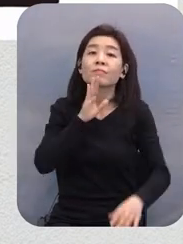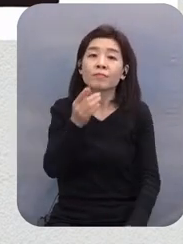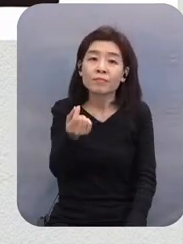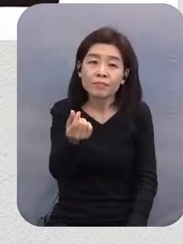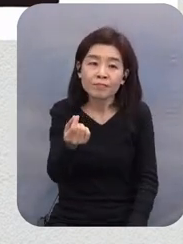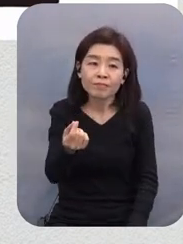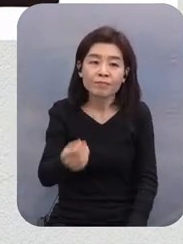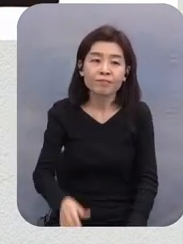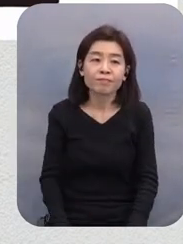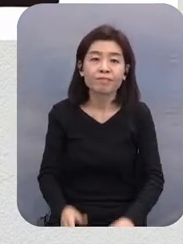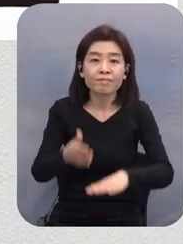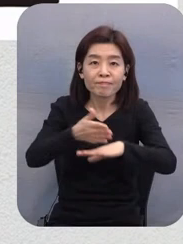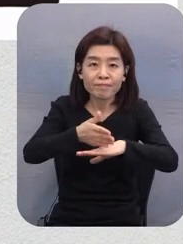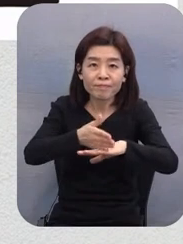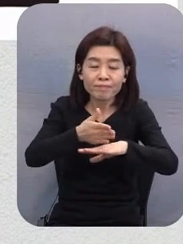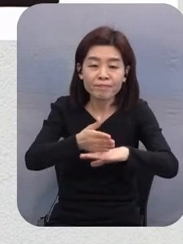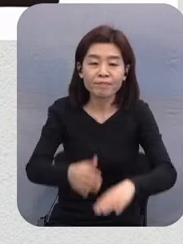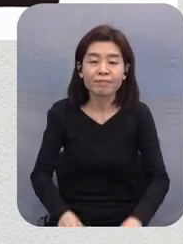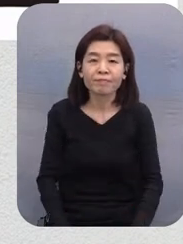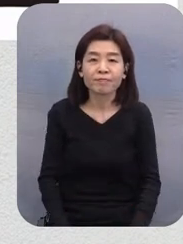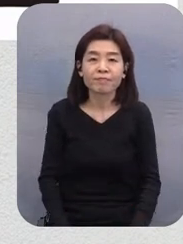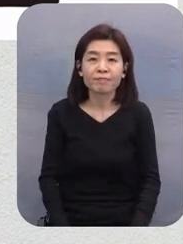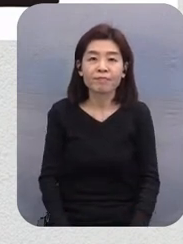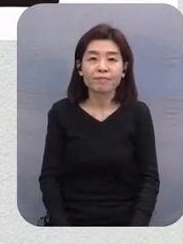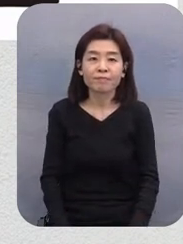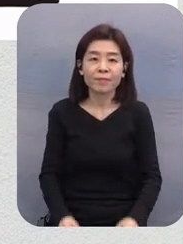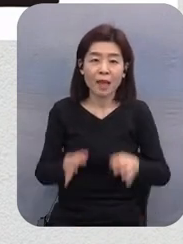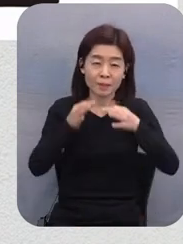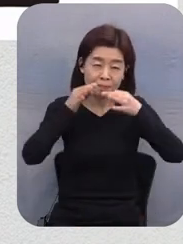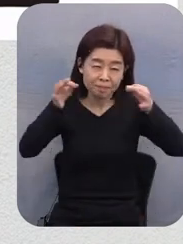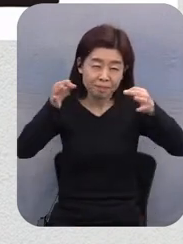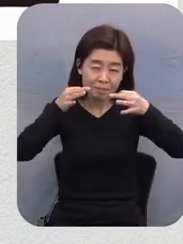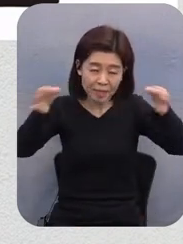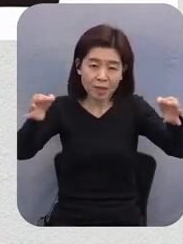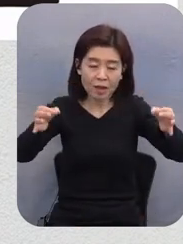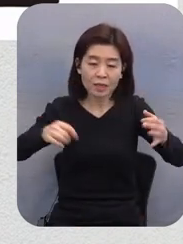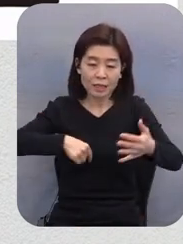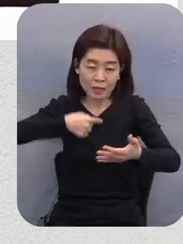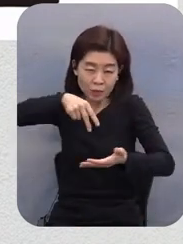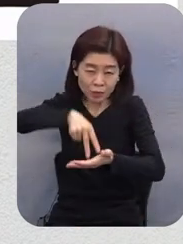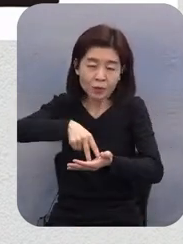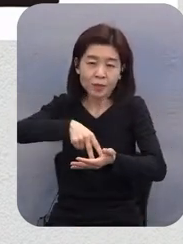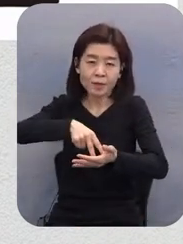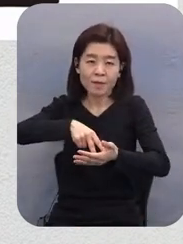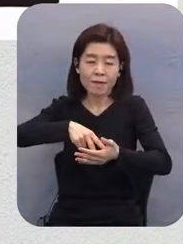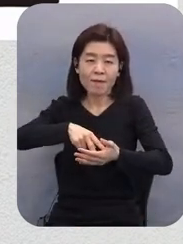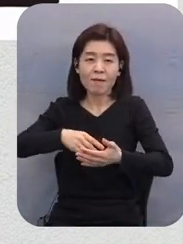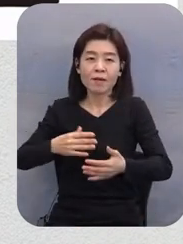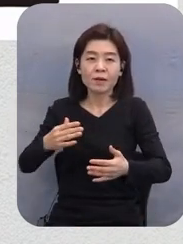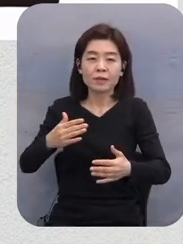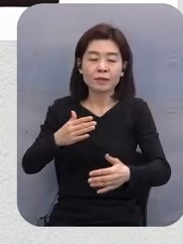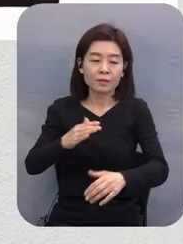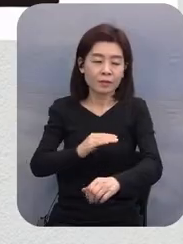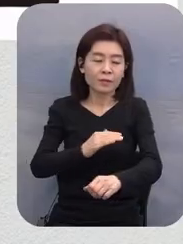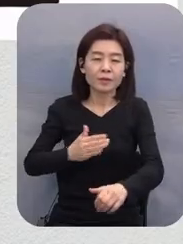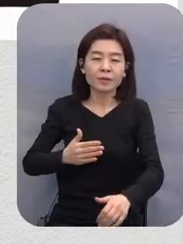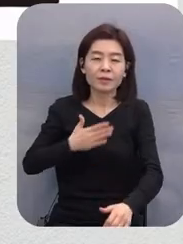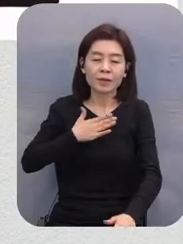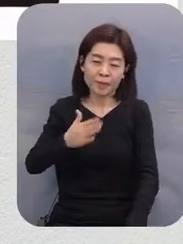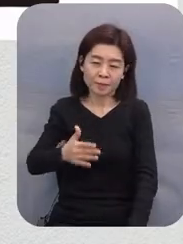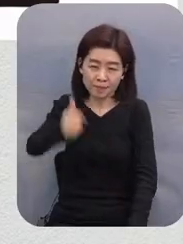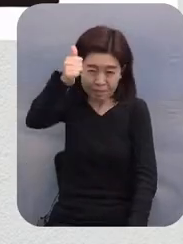고맙습니다. 시작 전에 우리 함성으로 우리의 자주의 기세를 표합시다. 다